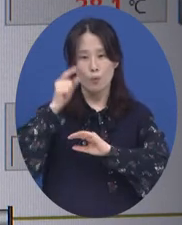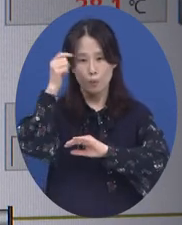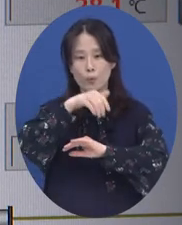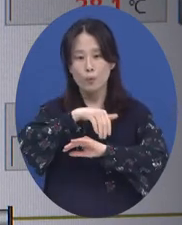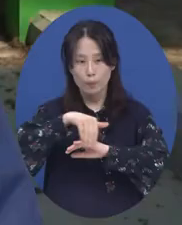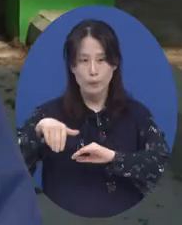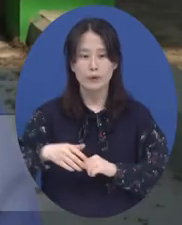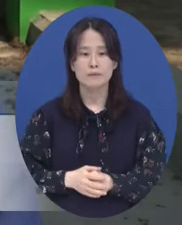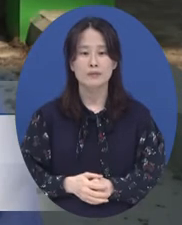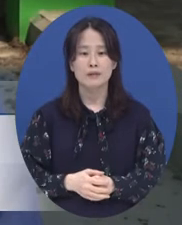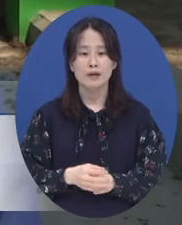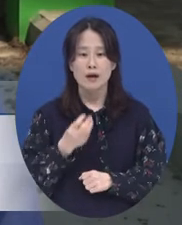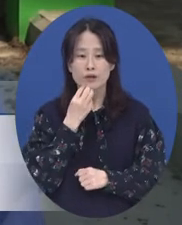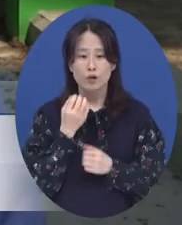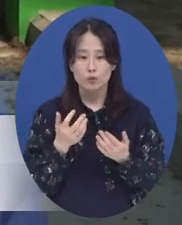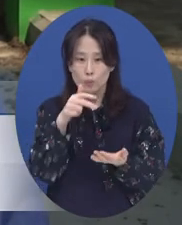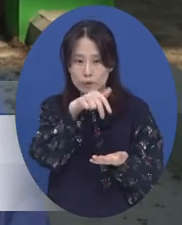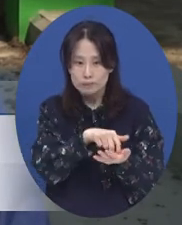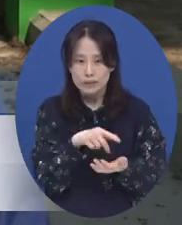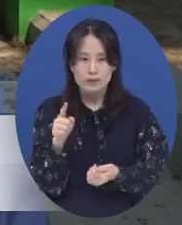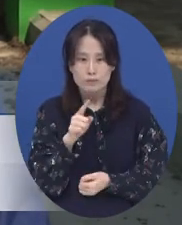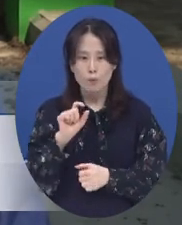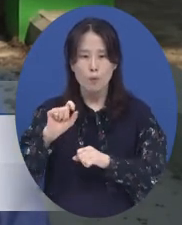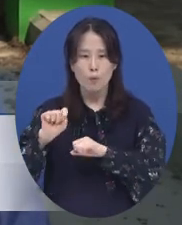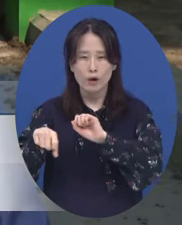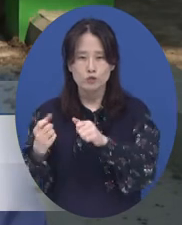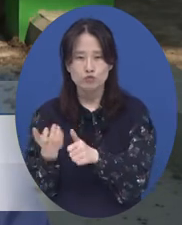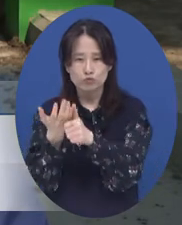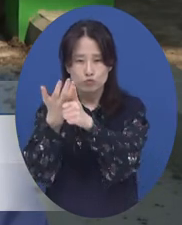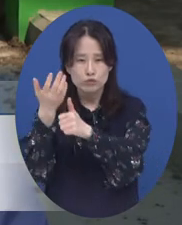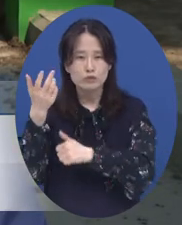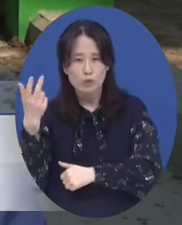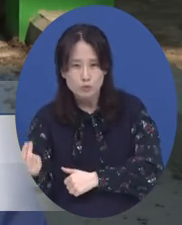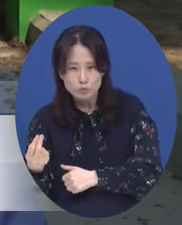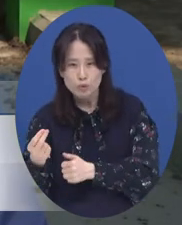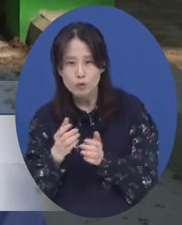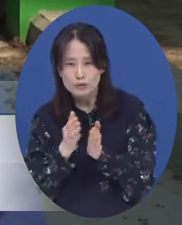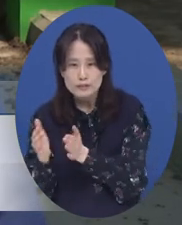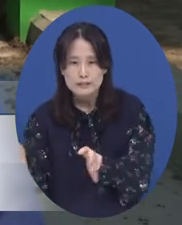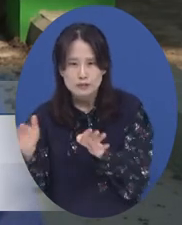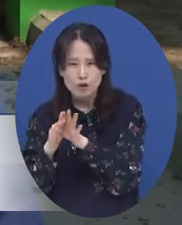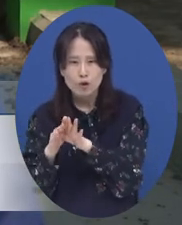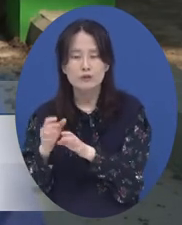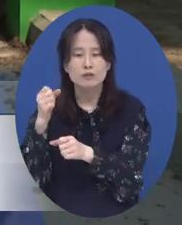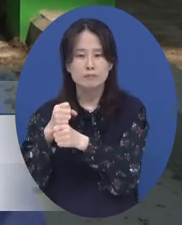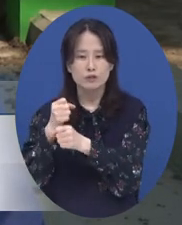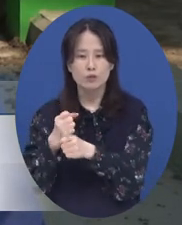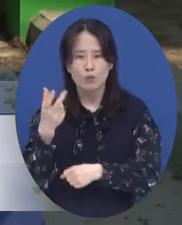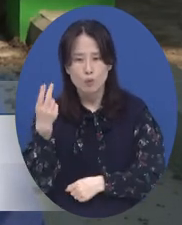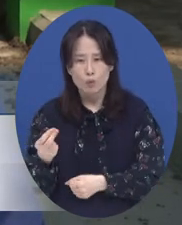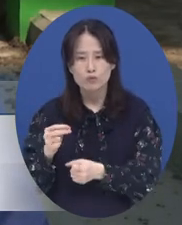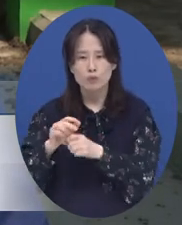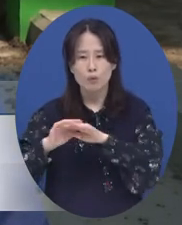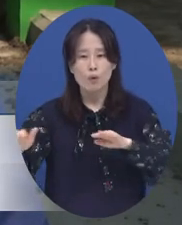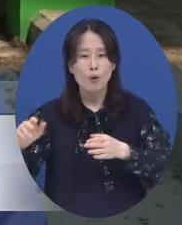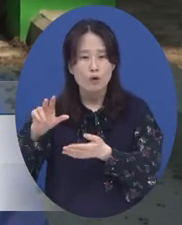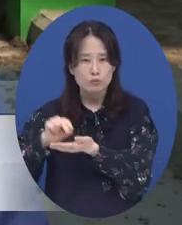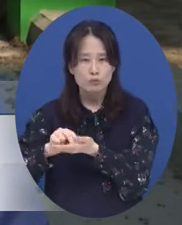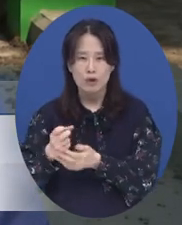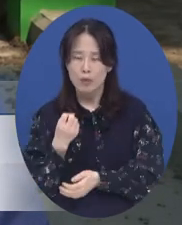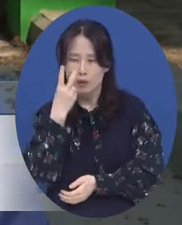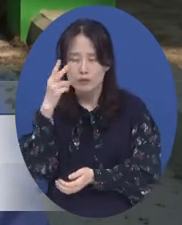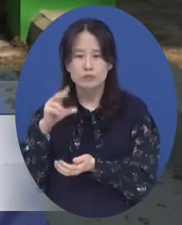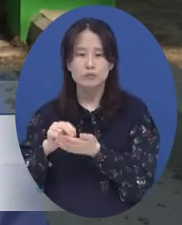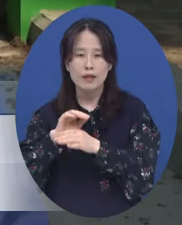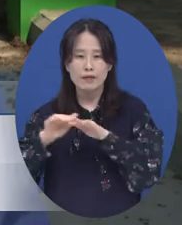예정입니다. 경기도에서는 대규모 가축 분뇨 처리 시설을 확충하여 분뇨 처리 문제, 악취